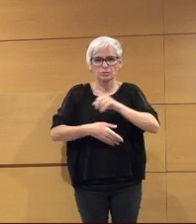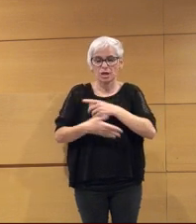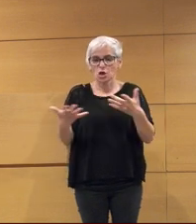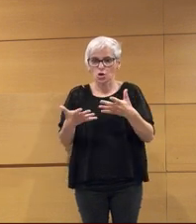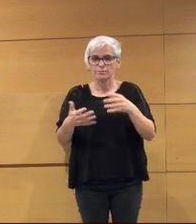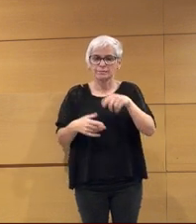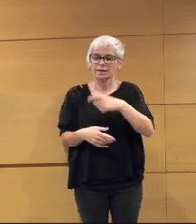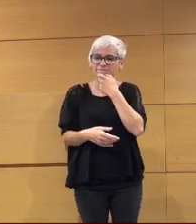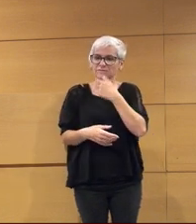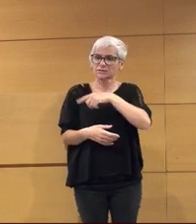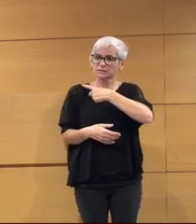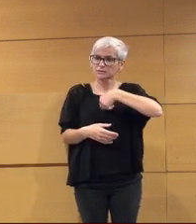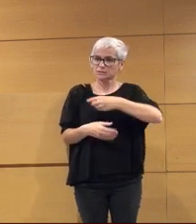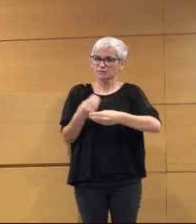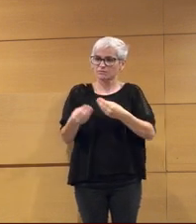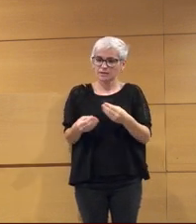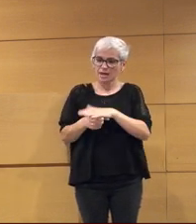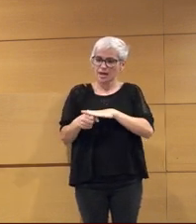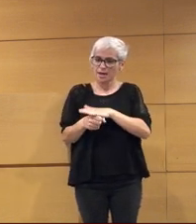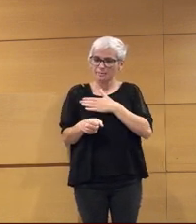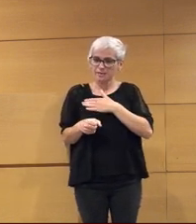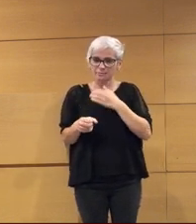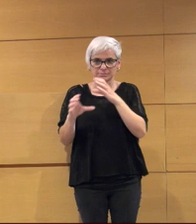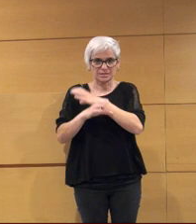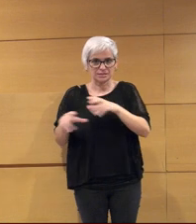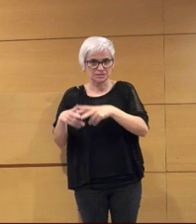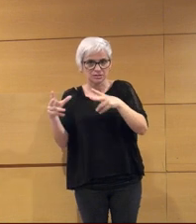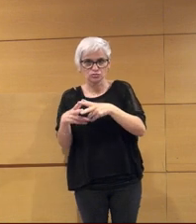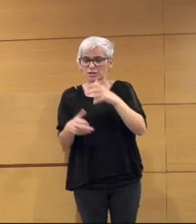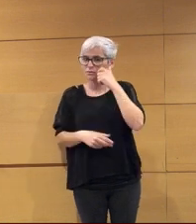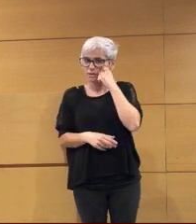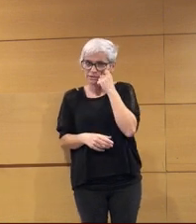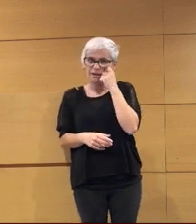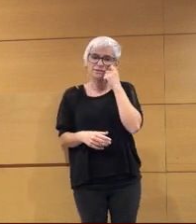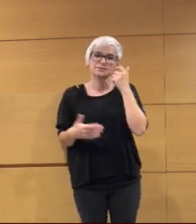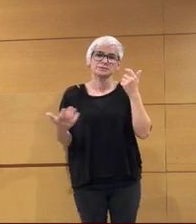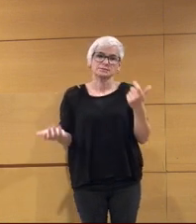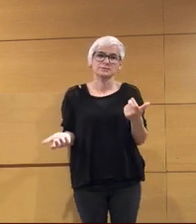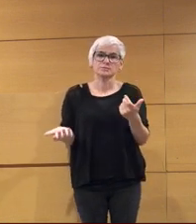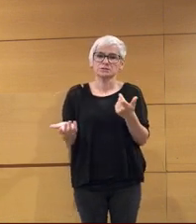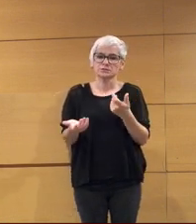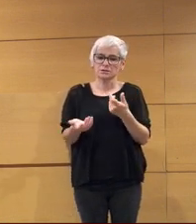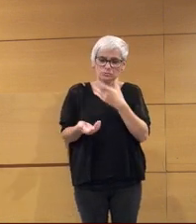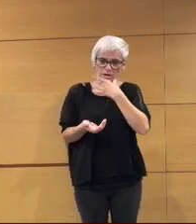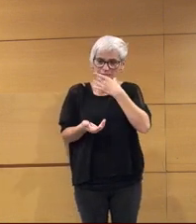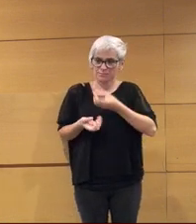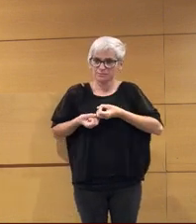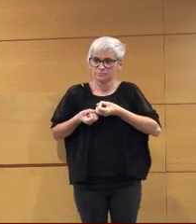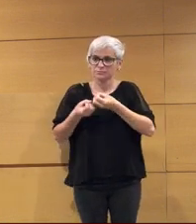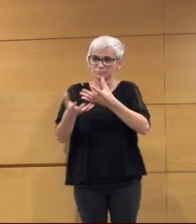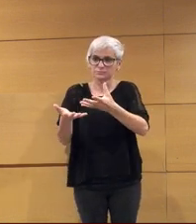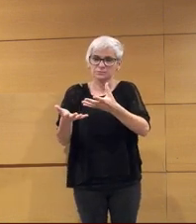Ens agrada posar sobre la taula que des del nostre àmbit, no?, que és ciències socials i humanitats, transferim aquest coneixement de maneres molt,